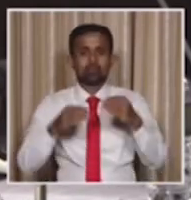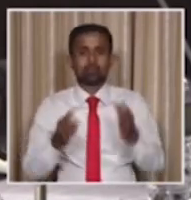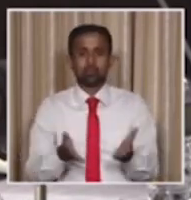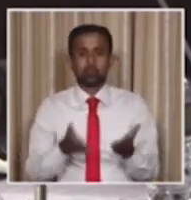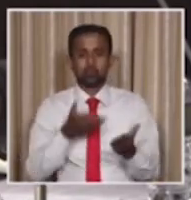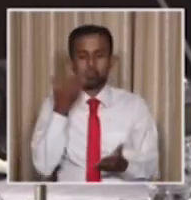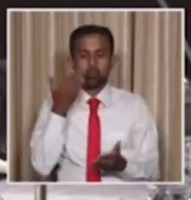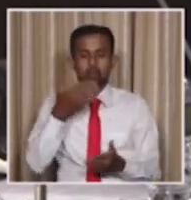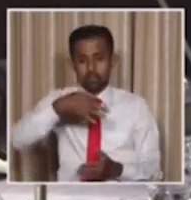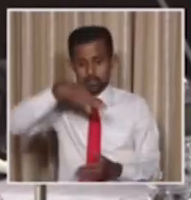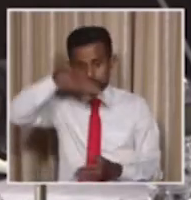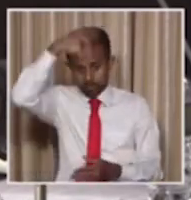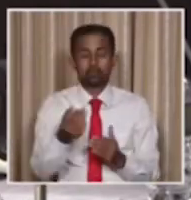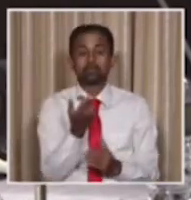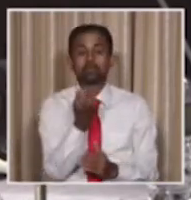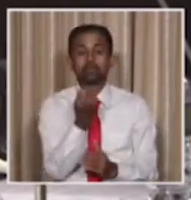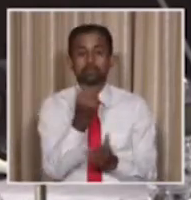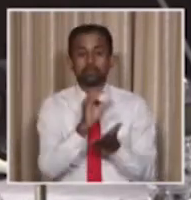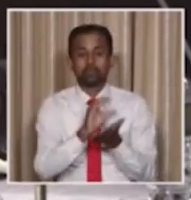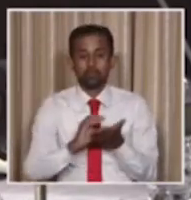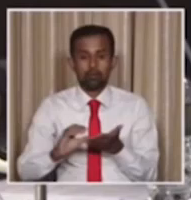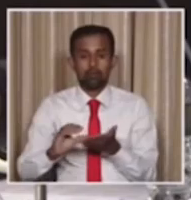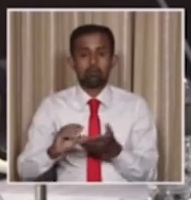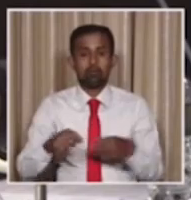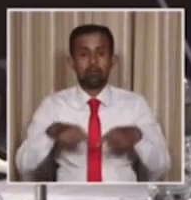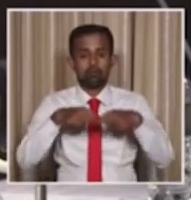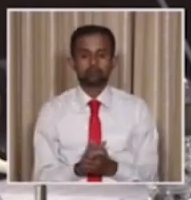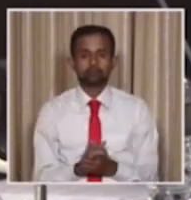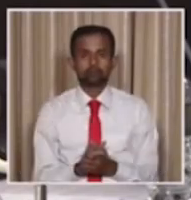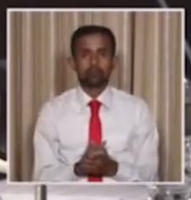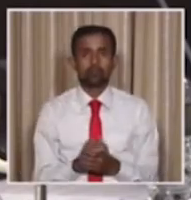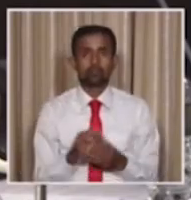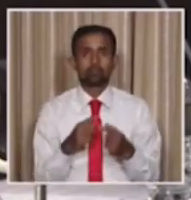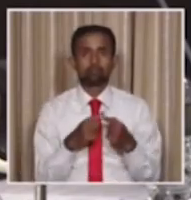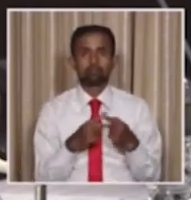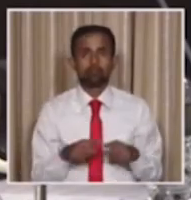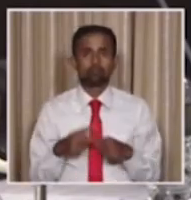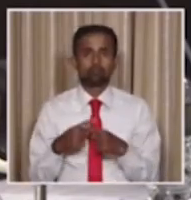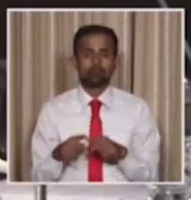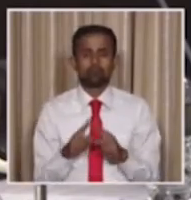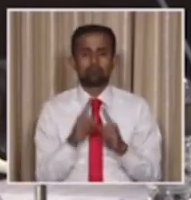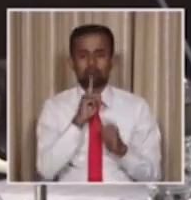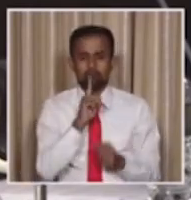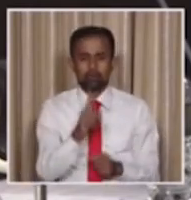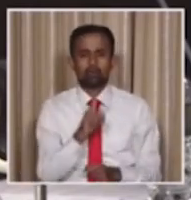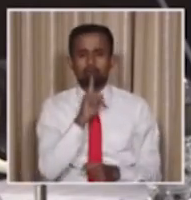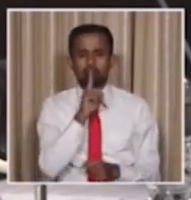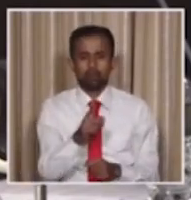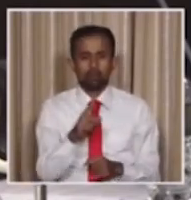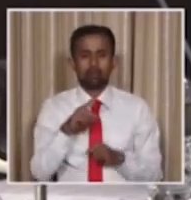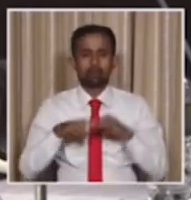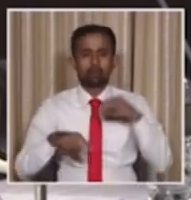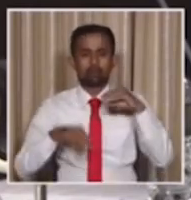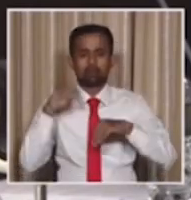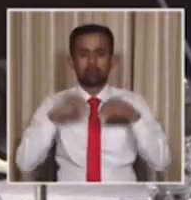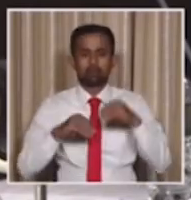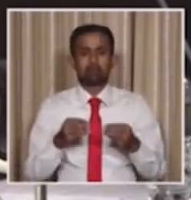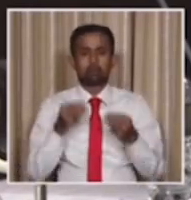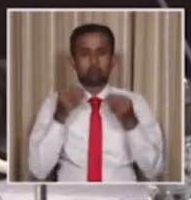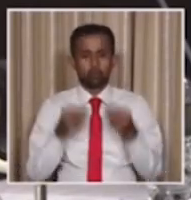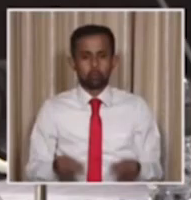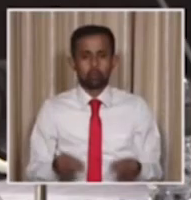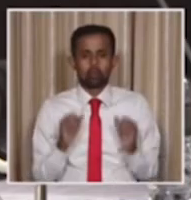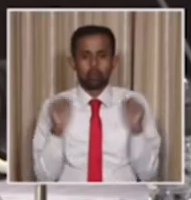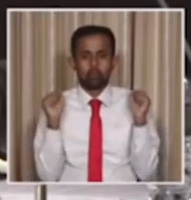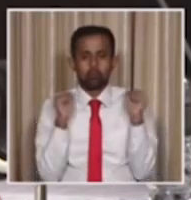நிதியையும் அதிலிருந்து எடுத்து தேர்தலுக்காக பயன்படுத்த முடியும். தேர்தலை எதிர்கொண்டால் நிச்சயமாக சிங்கள மக்கள் ரணில்